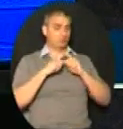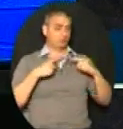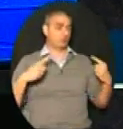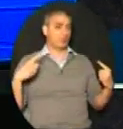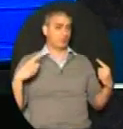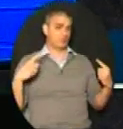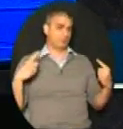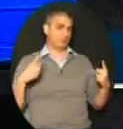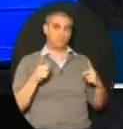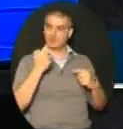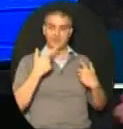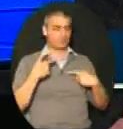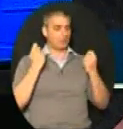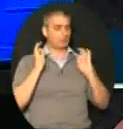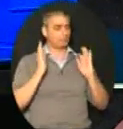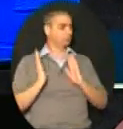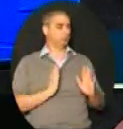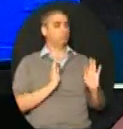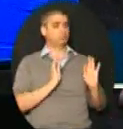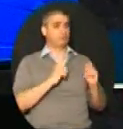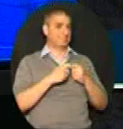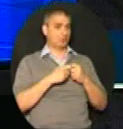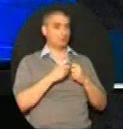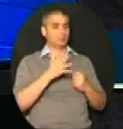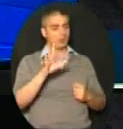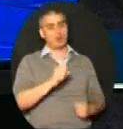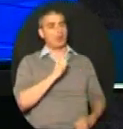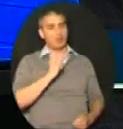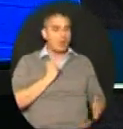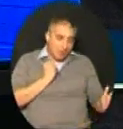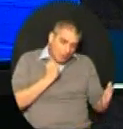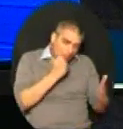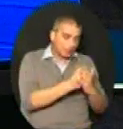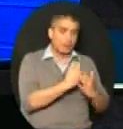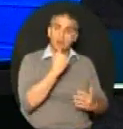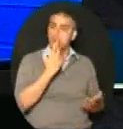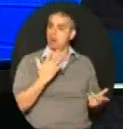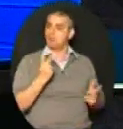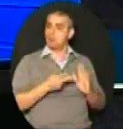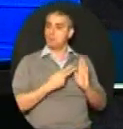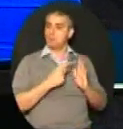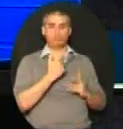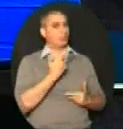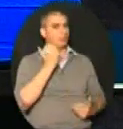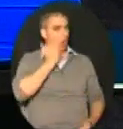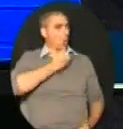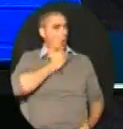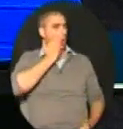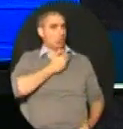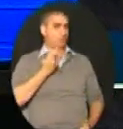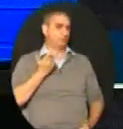שונים, כמעט תרבות ארגונית, שלקחה את זה עד הקצה ואמרה, למה פעמיים בשבוע? למה לא כל יום?